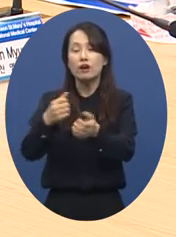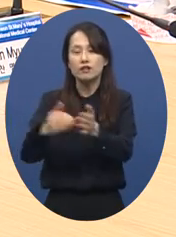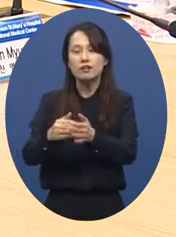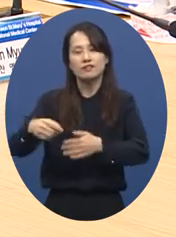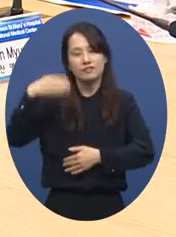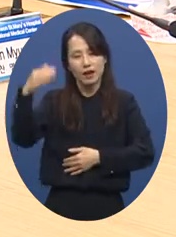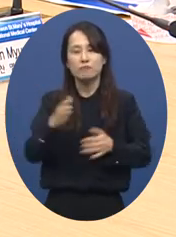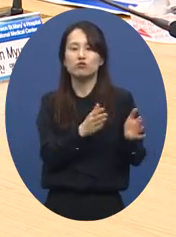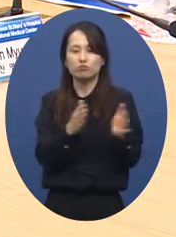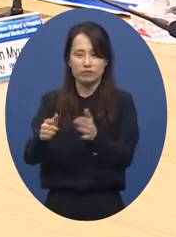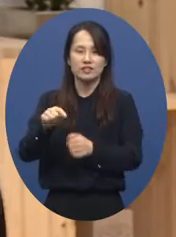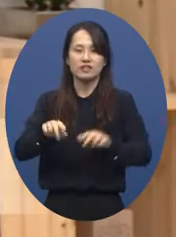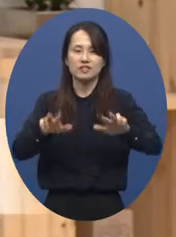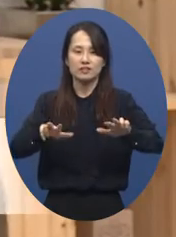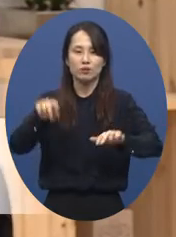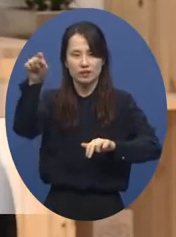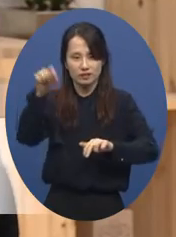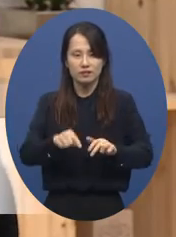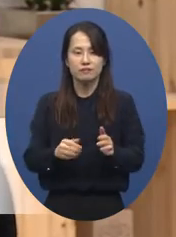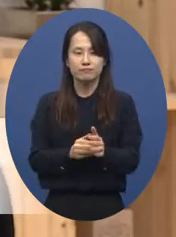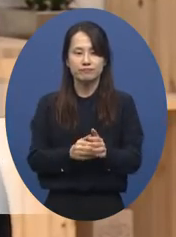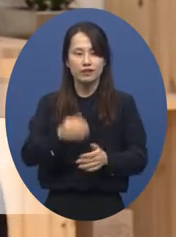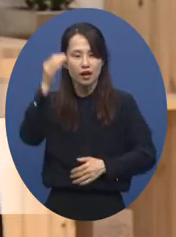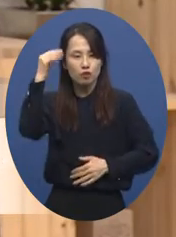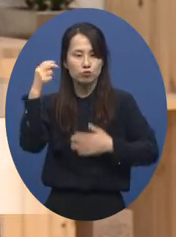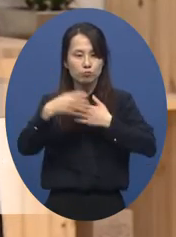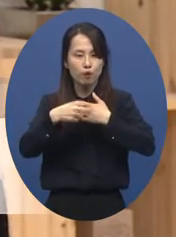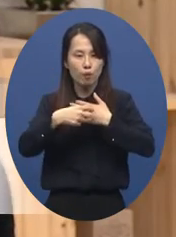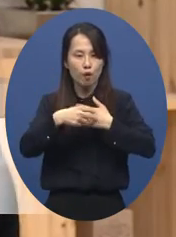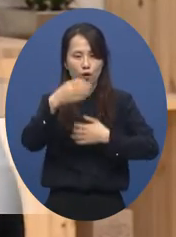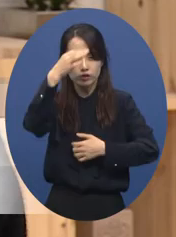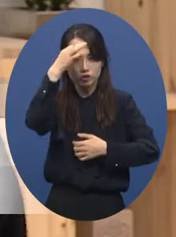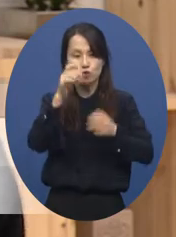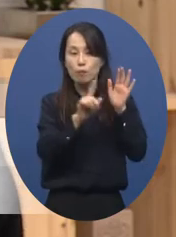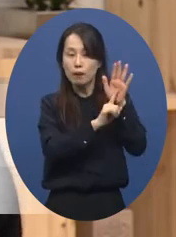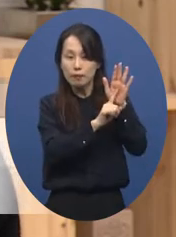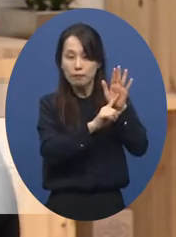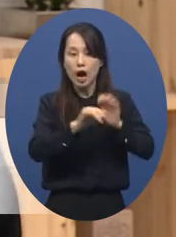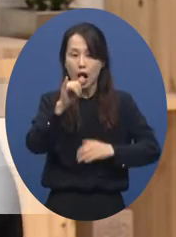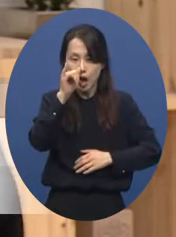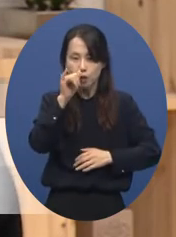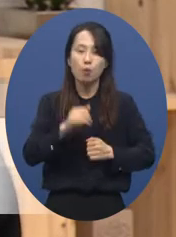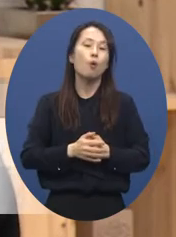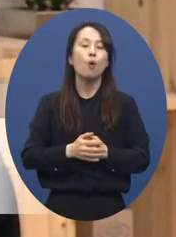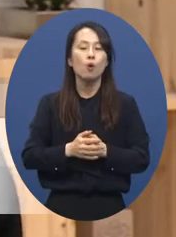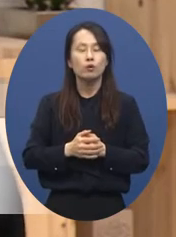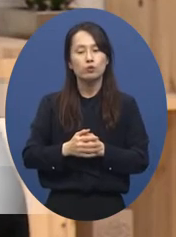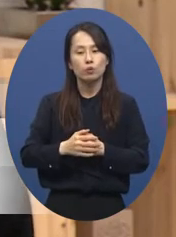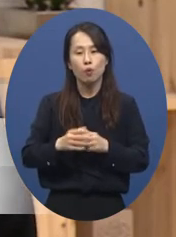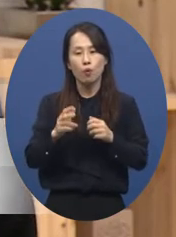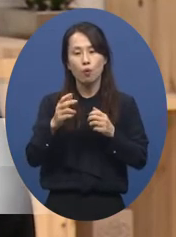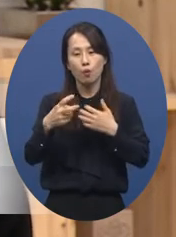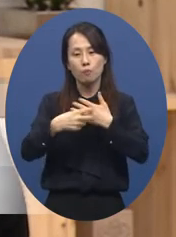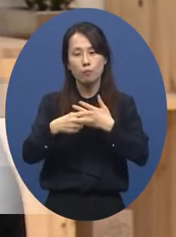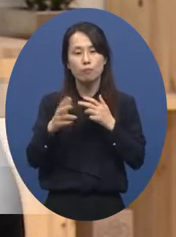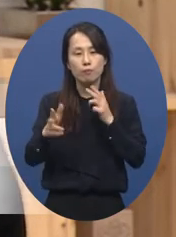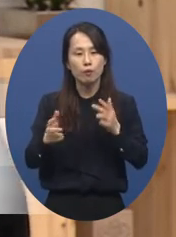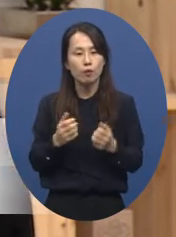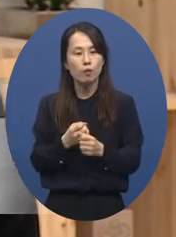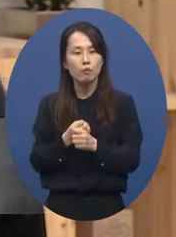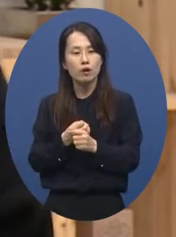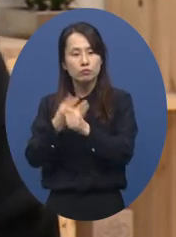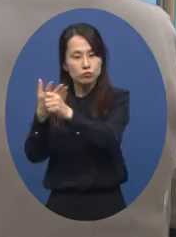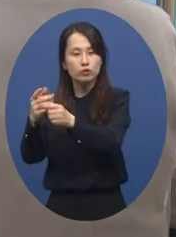한국 의료 기술을 홍보 할 뿐만 아니라 빛의 아끼던 의료기기 뜨는 사업 진출 할 때 2분들이 기뻐 쓴 역할을 할 수 있으리라